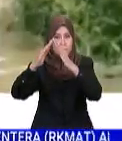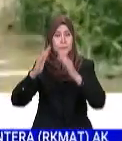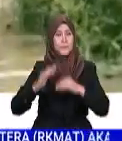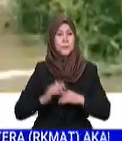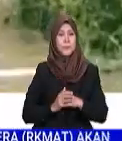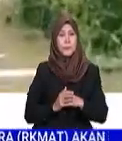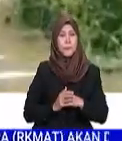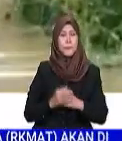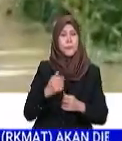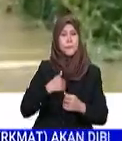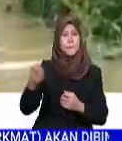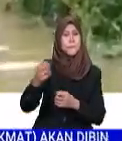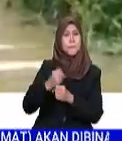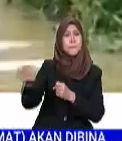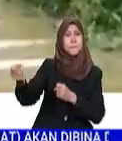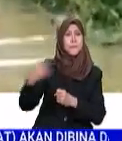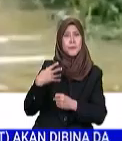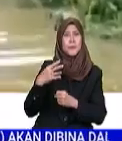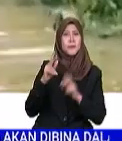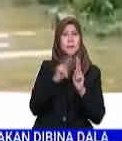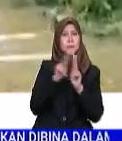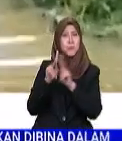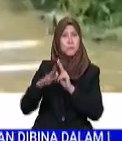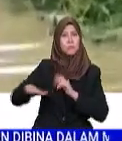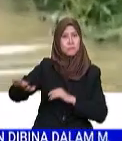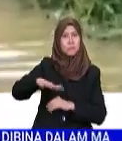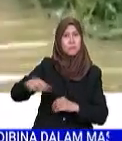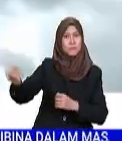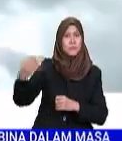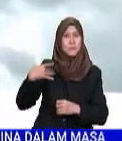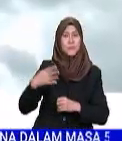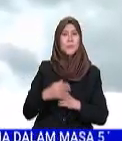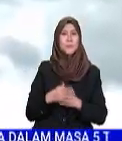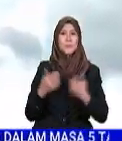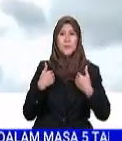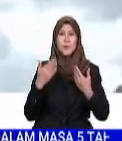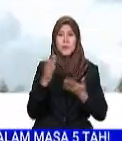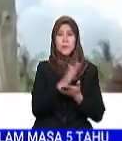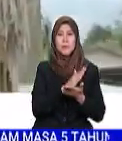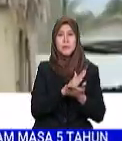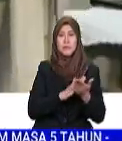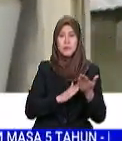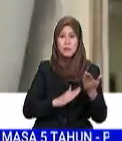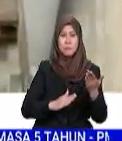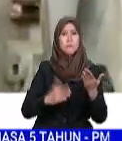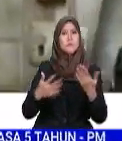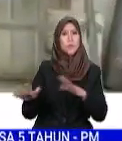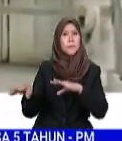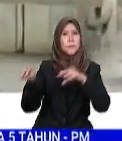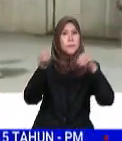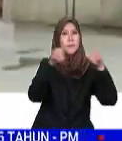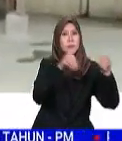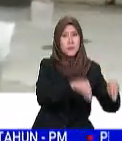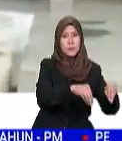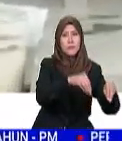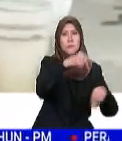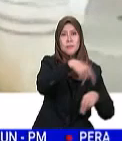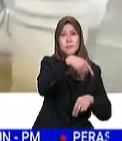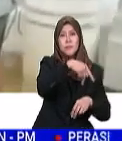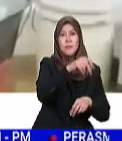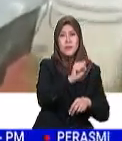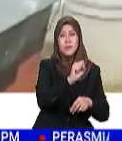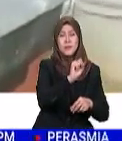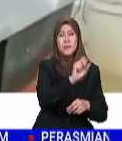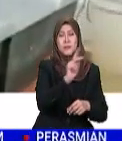telah mendapat pemakluman daripada penduduk kampung sekitar, di mana ada sesetengah telah berpindah ke pusat pemindahan